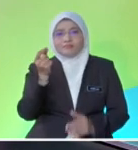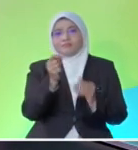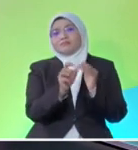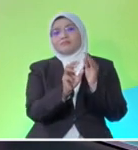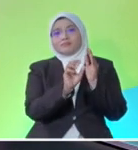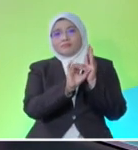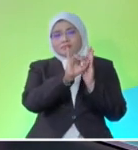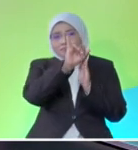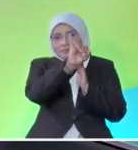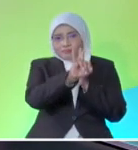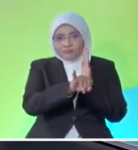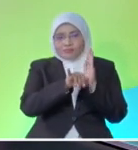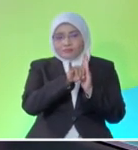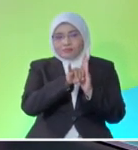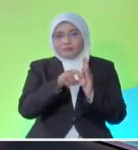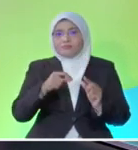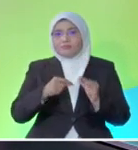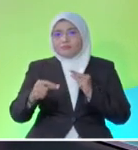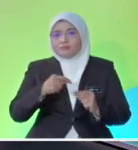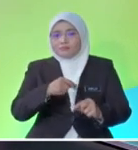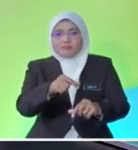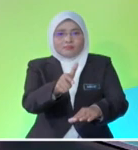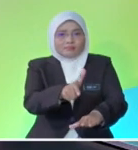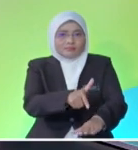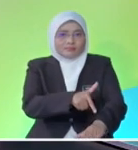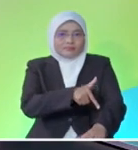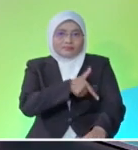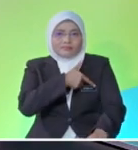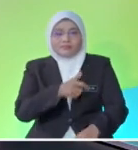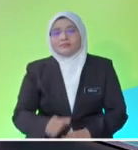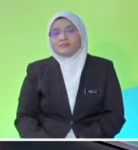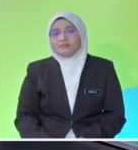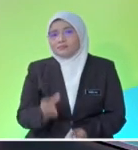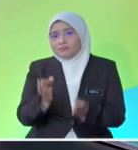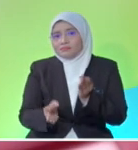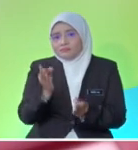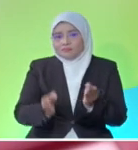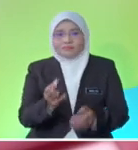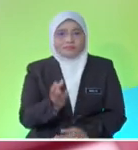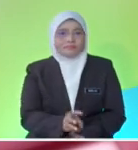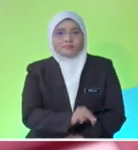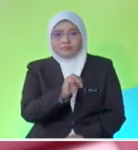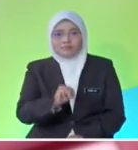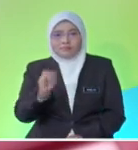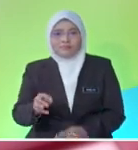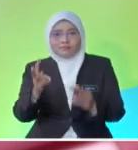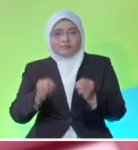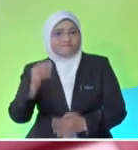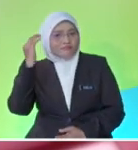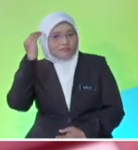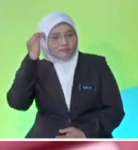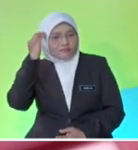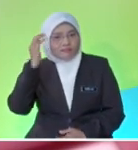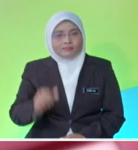sangat perlahan gerakannya. Dan kalau murid-murid nak tahu, jarum minit ni kalau dia bergerak satu